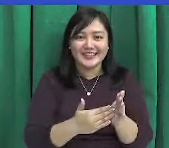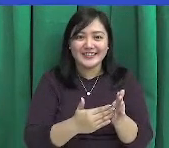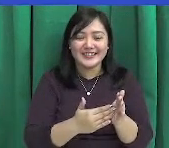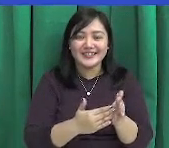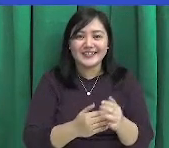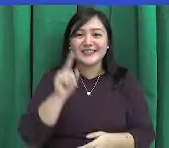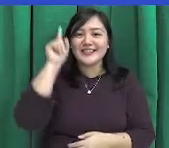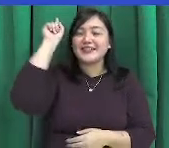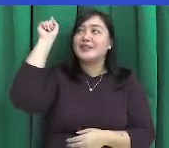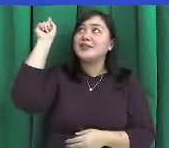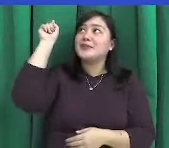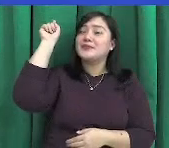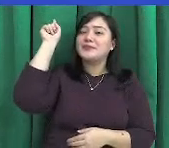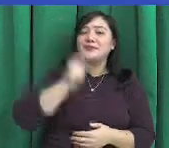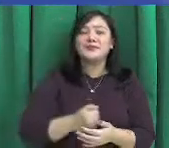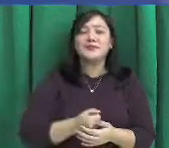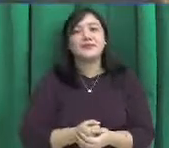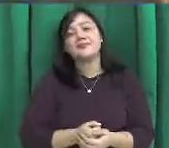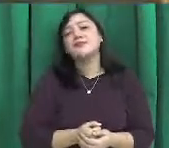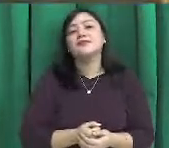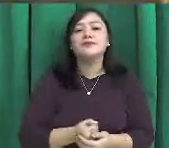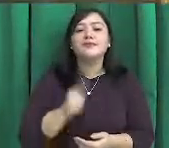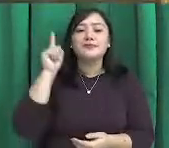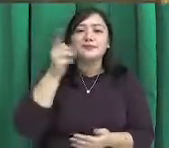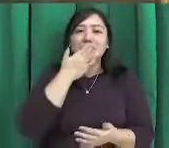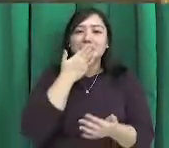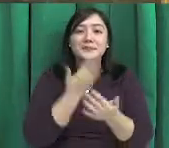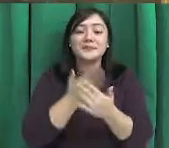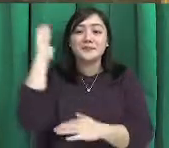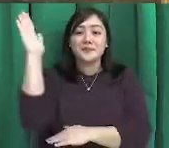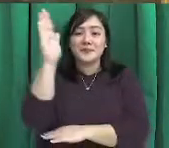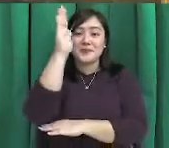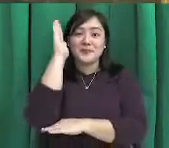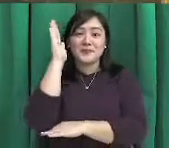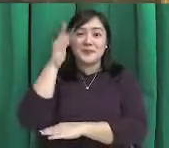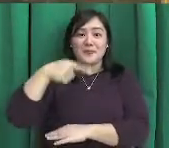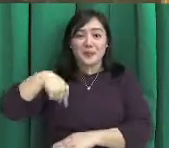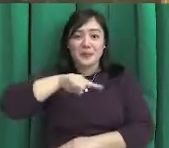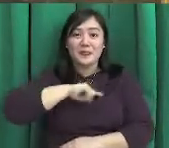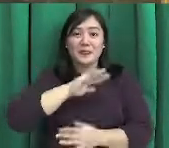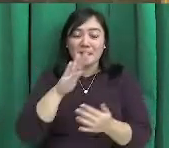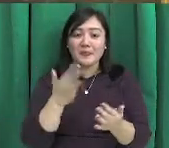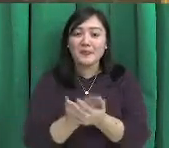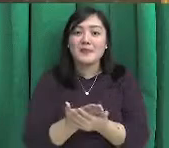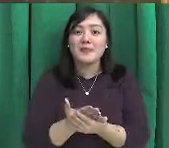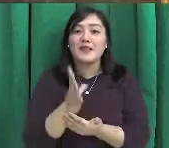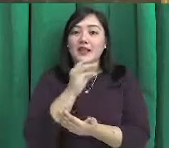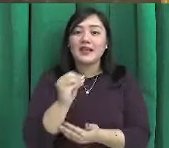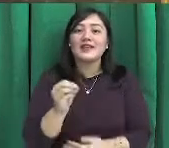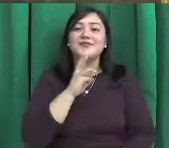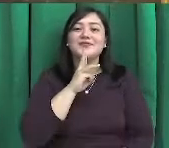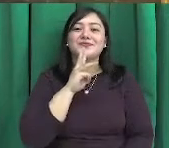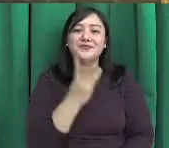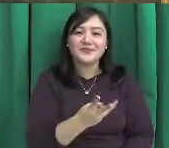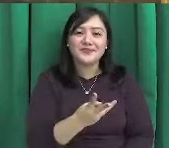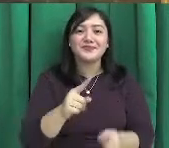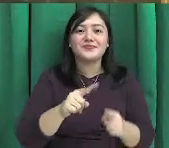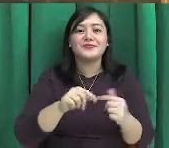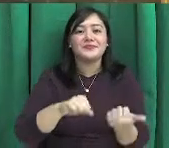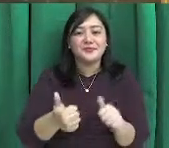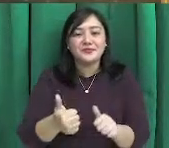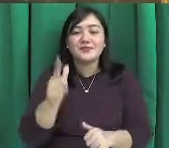mga kapatid. Alright, Marinelli. Magandang tanghali po sa inyong lahat at welcome sa The Baptist Lunch